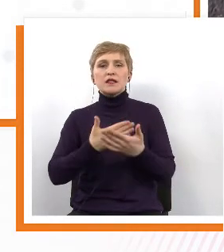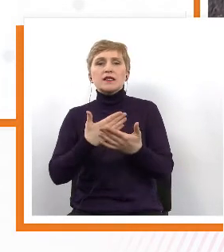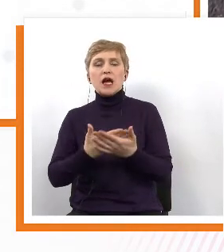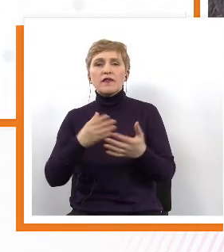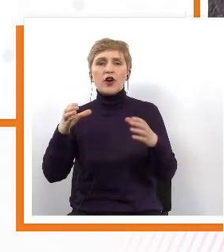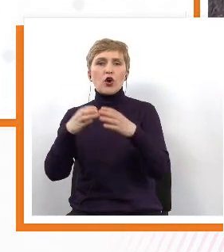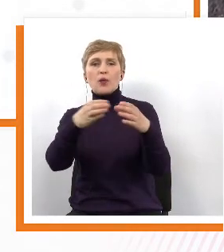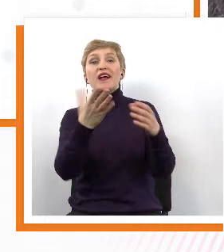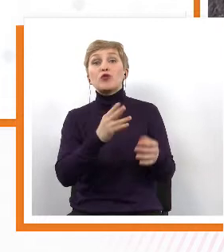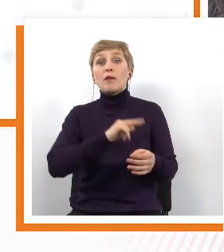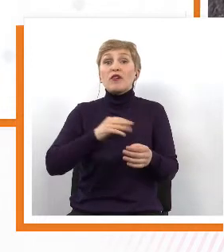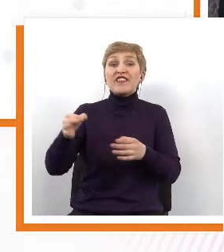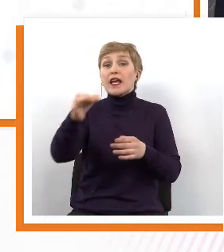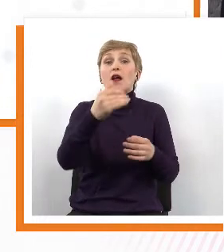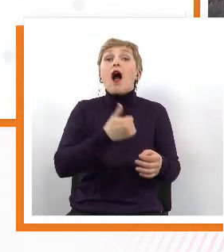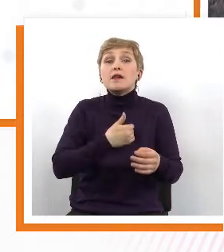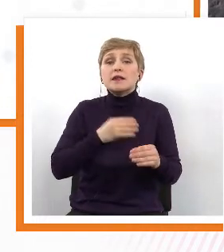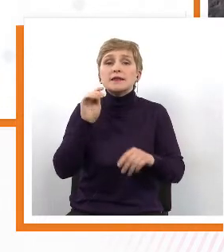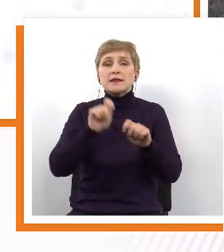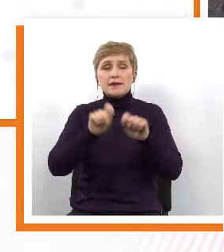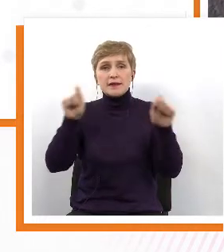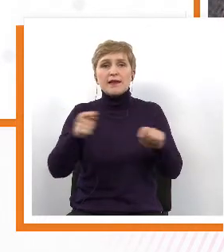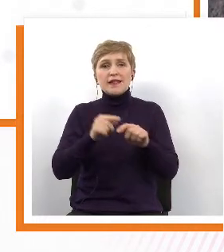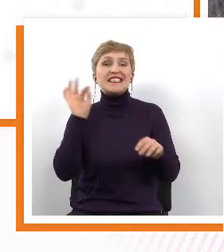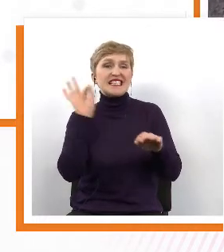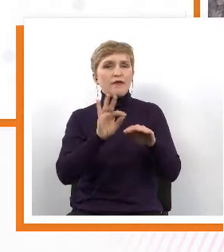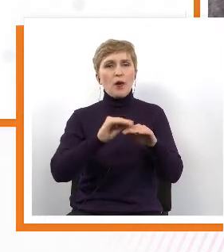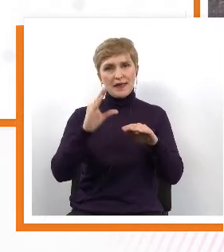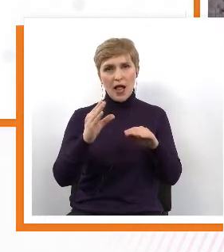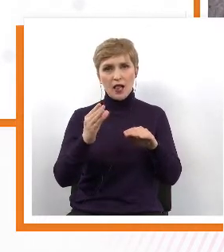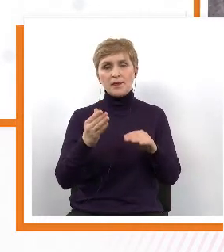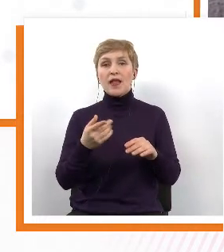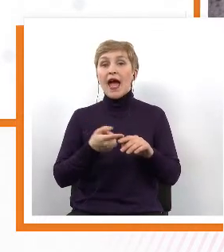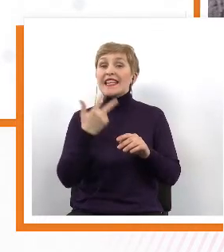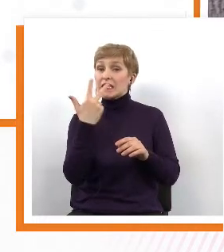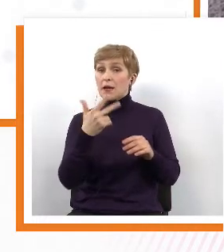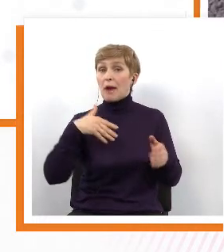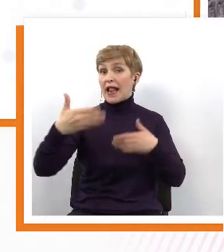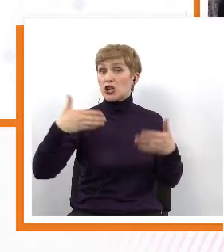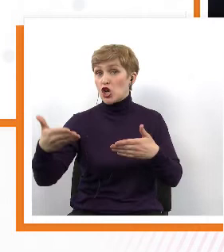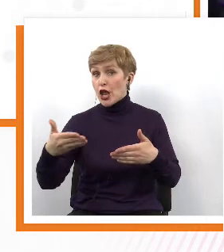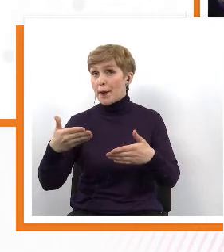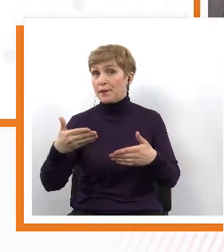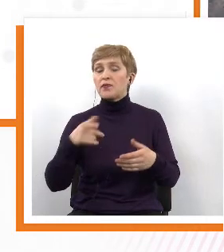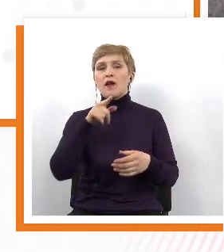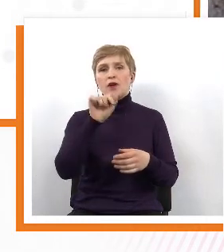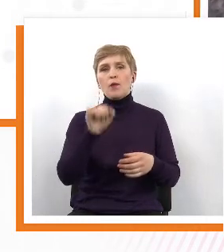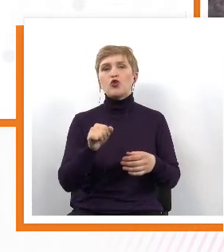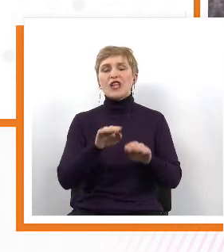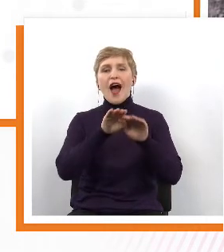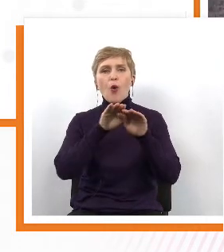которые работают в регионах и хотят создать этот целевой капитал. Значит, вот эти три предложения вы можете на